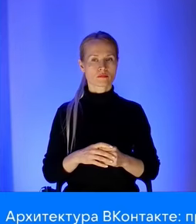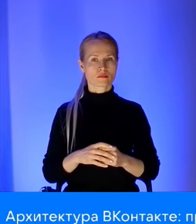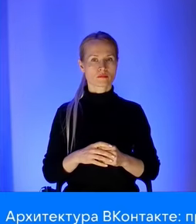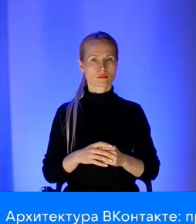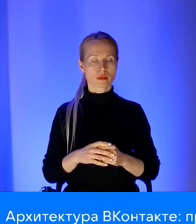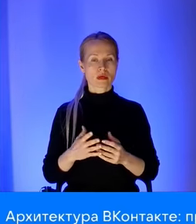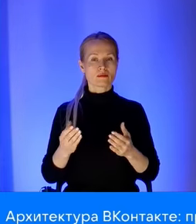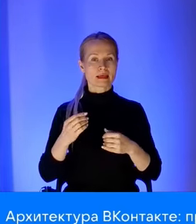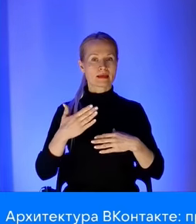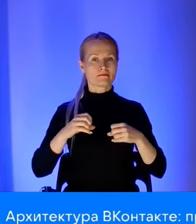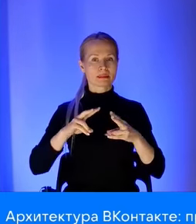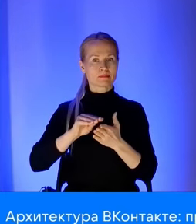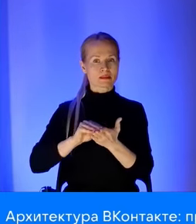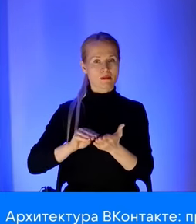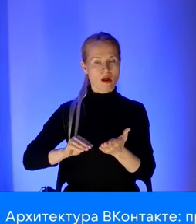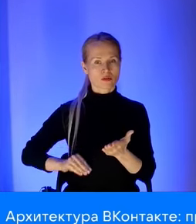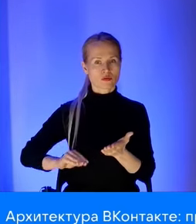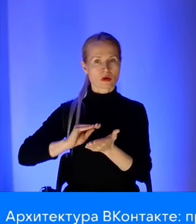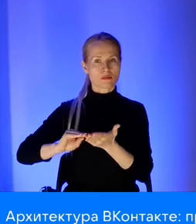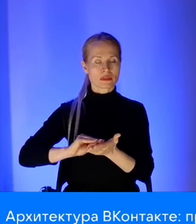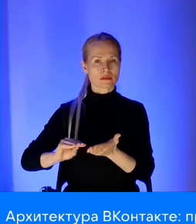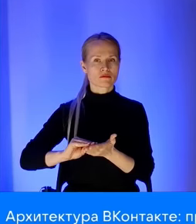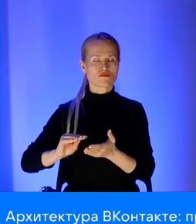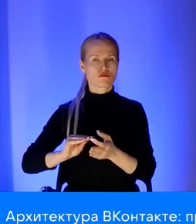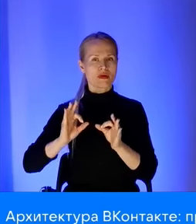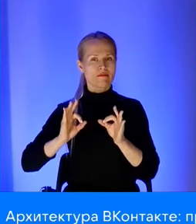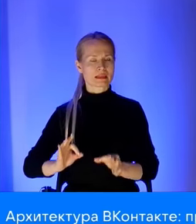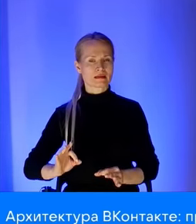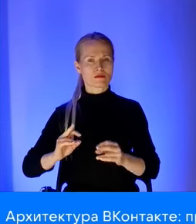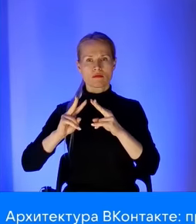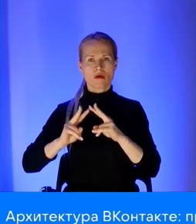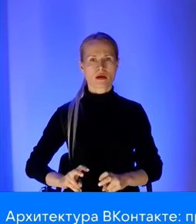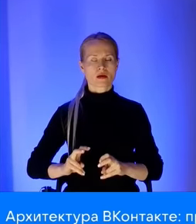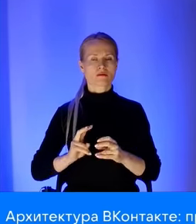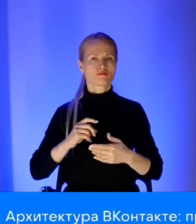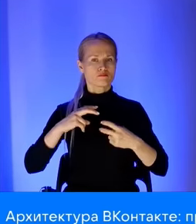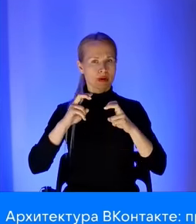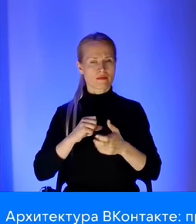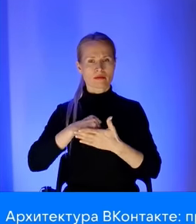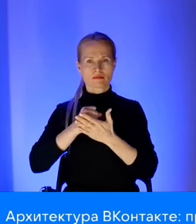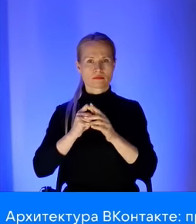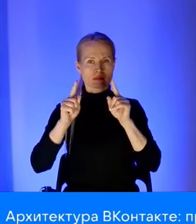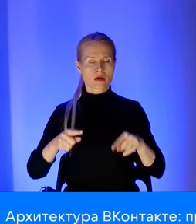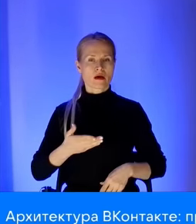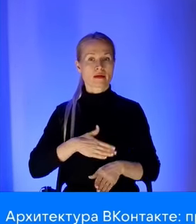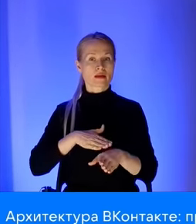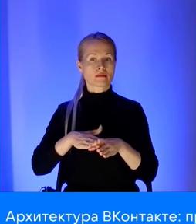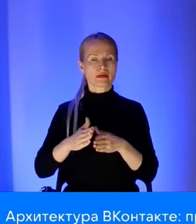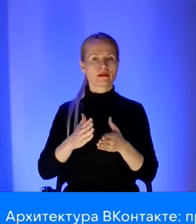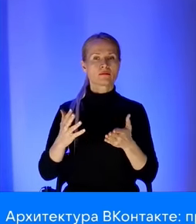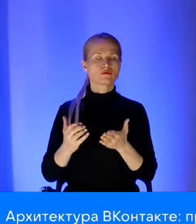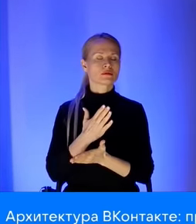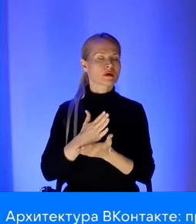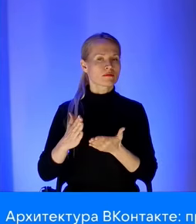взяли спецификацию описанную верифицирован ную корректную проверенную на корректность реализовали и получили ну совсем другой